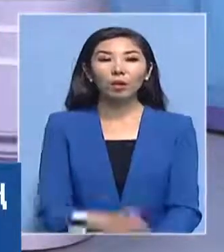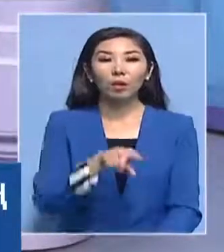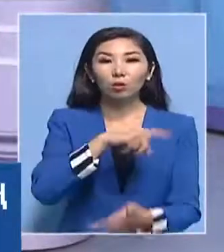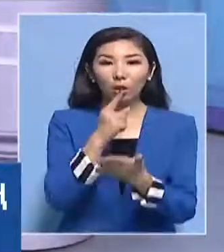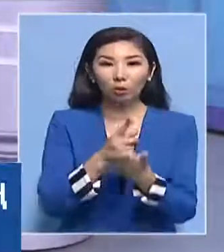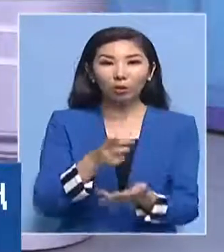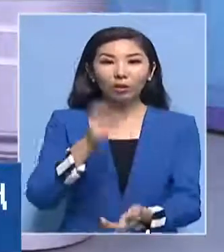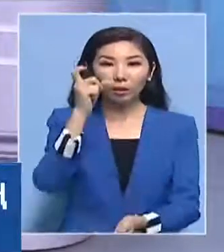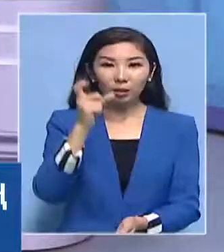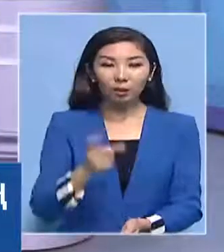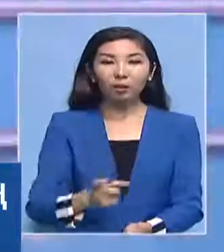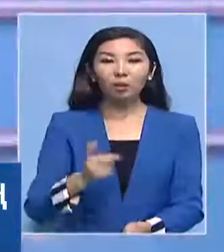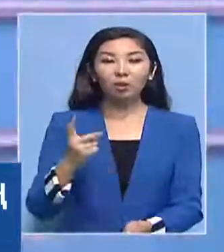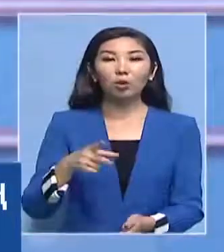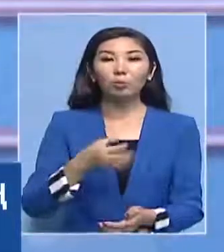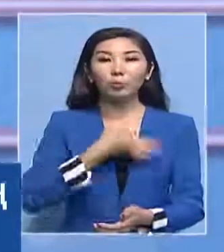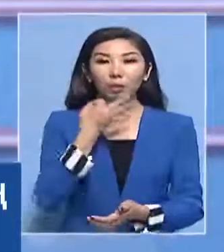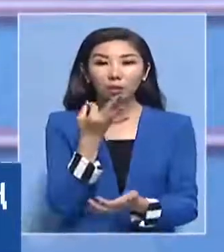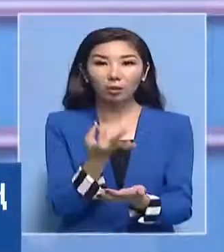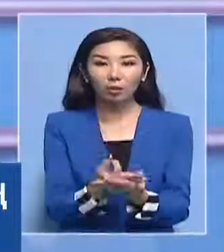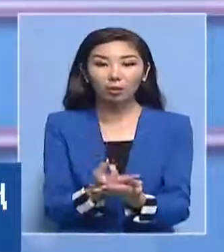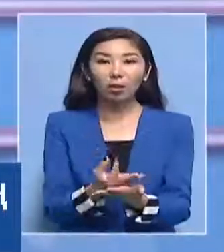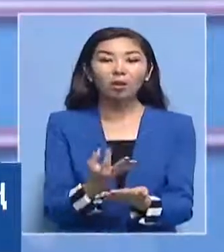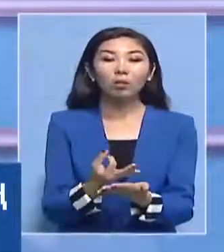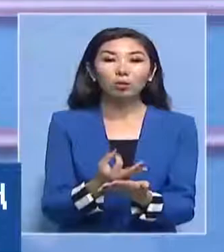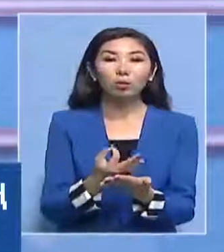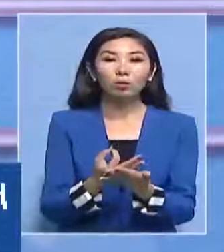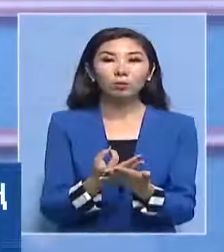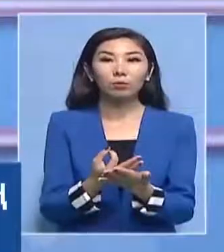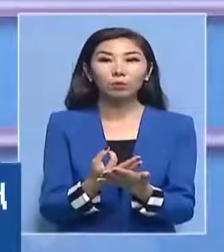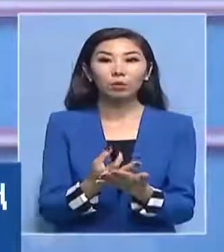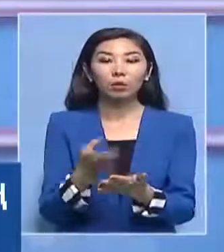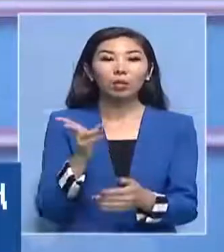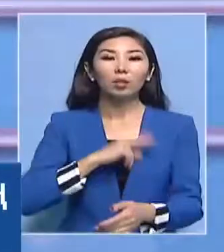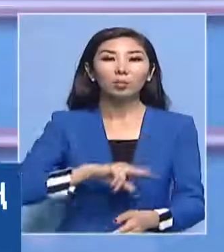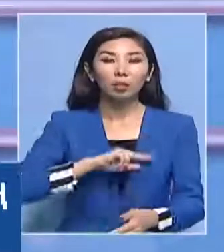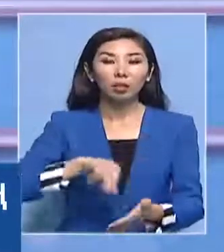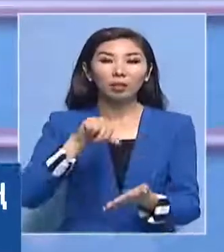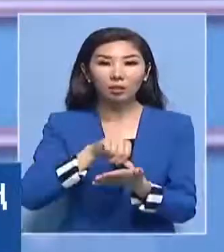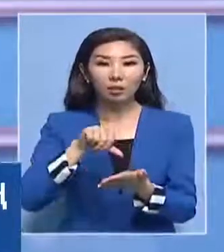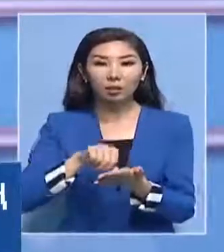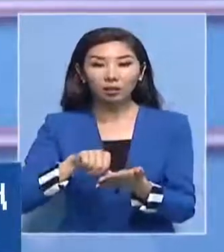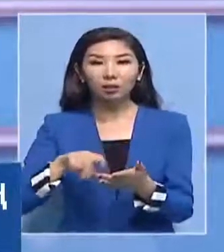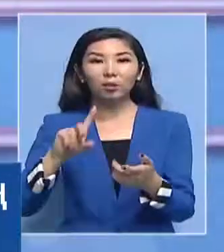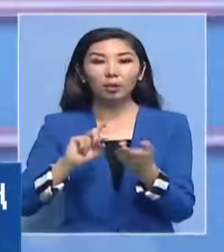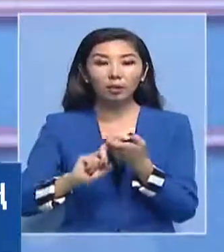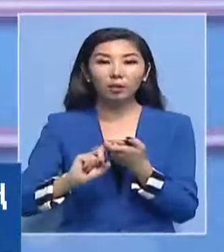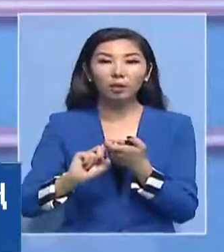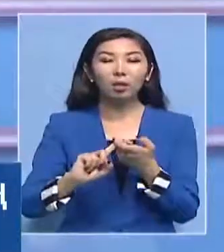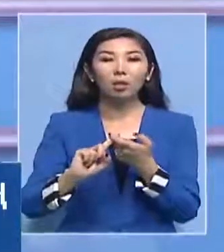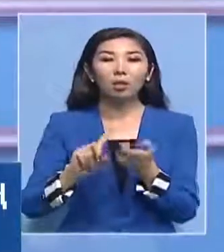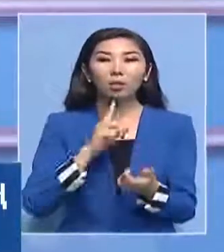қосымша жауап бергім келіп отыр. Себебі жаңағы сұрақ туындағанда деп отыр ғой, еңбек қатынасына байланысты сұрақтар туындаған